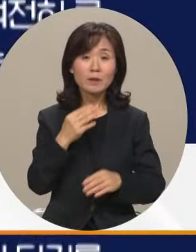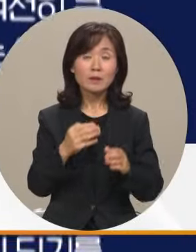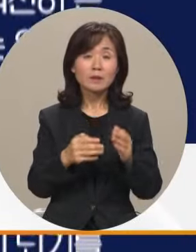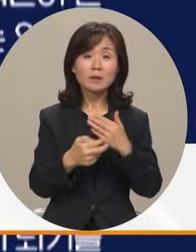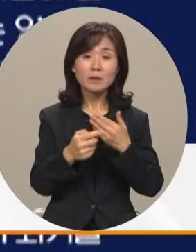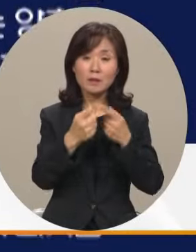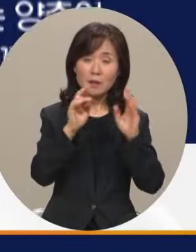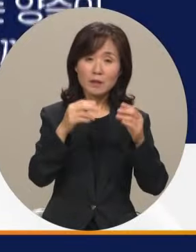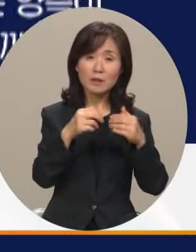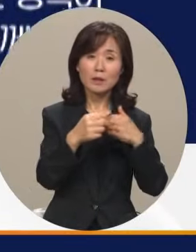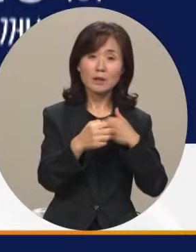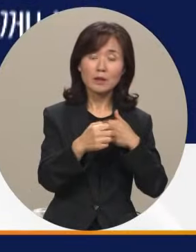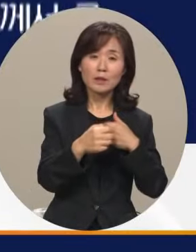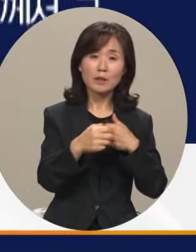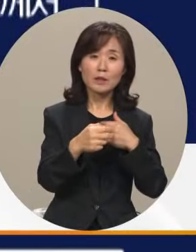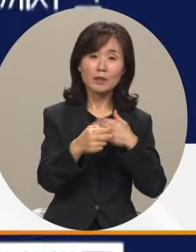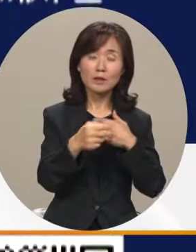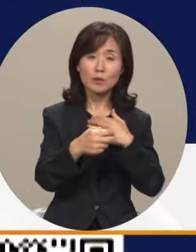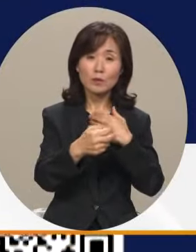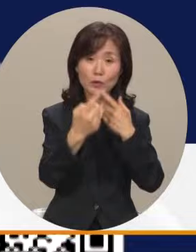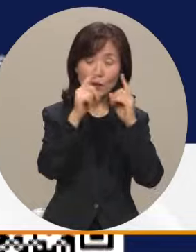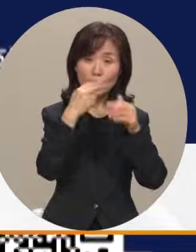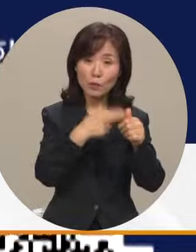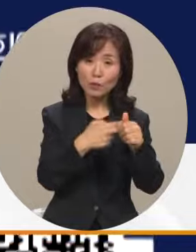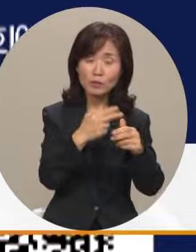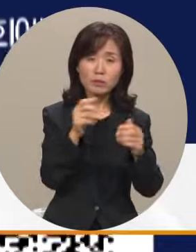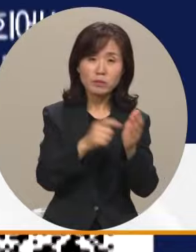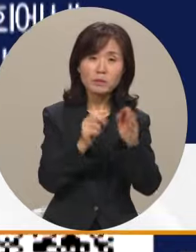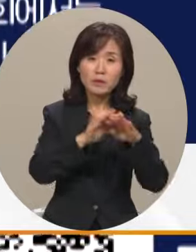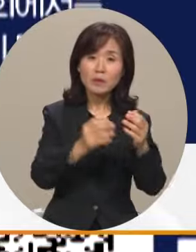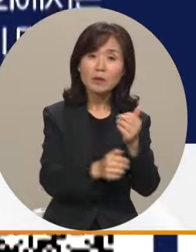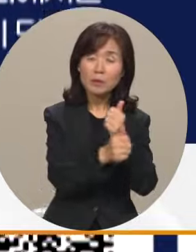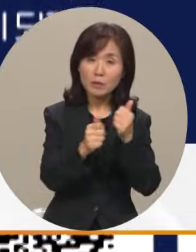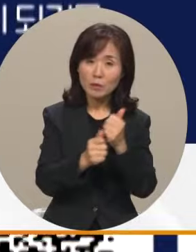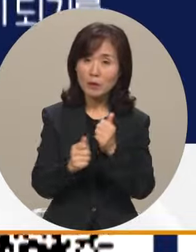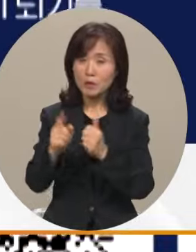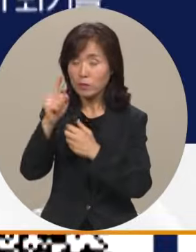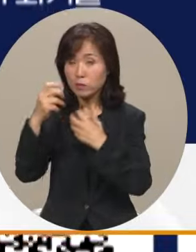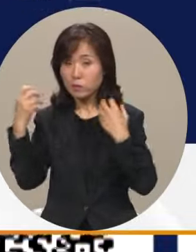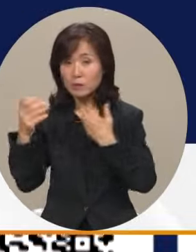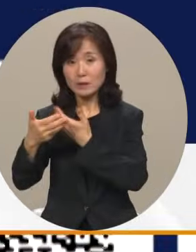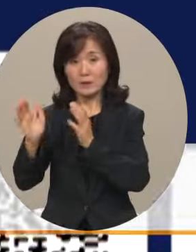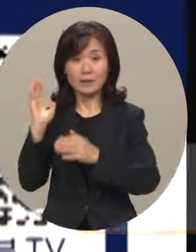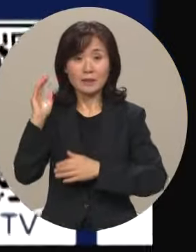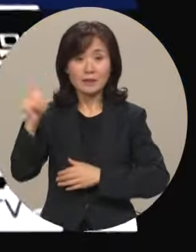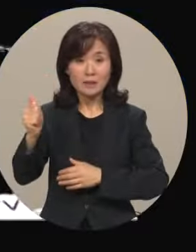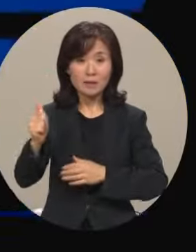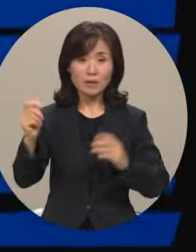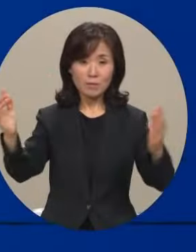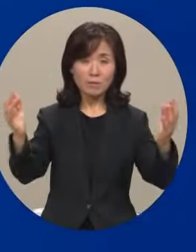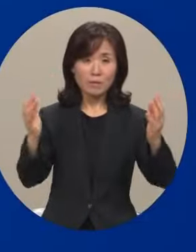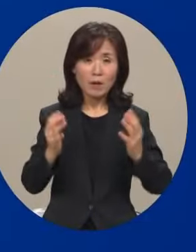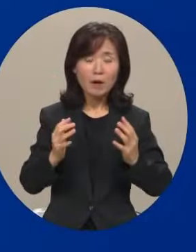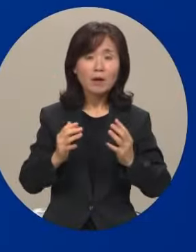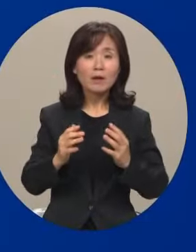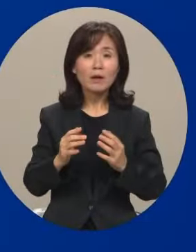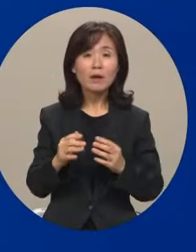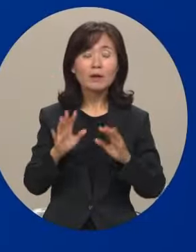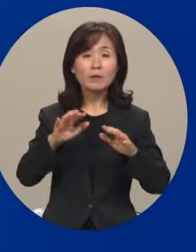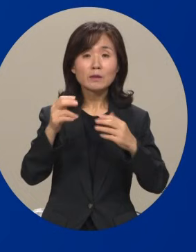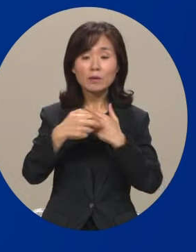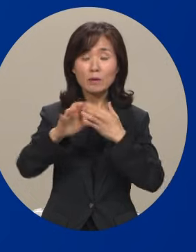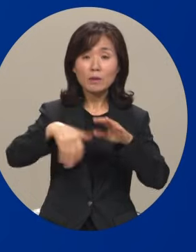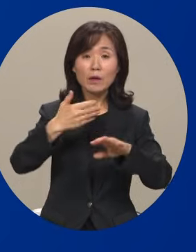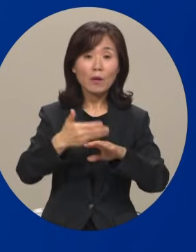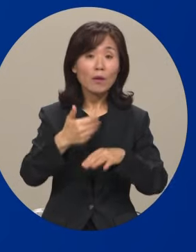비대위와 대통령실 보건복지부가 의료 개혁 어디로 가는가를 주제로 오늘 오후 토론을 엽니다 토론자로 정부 쪽에선